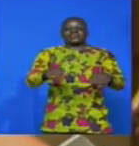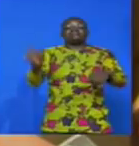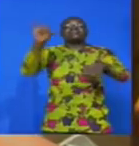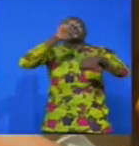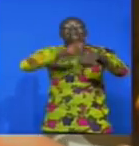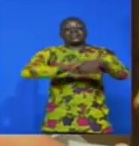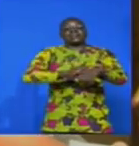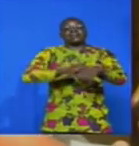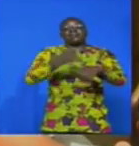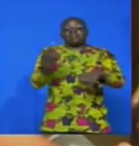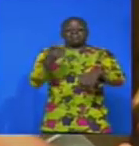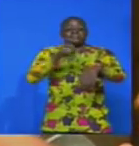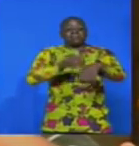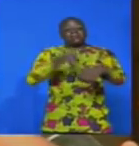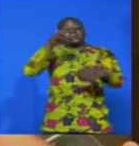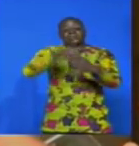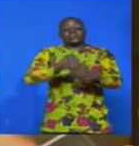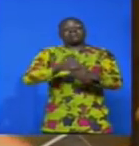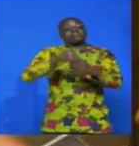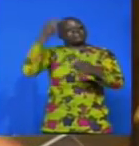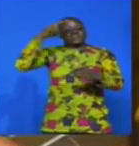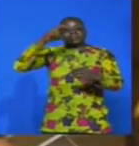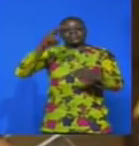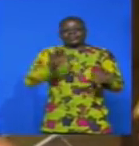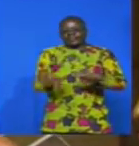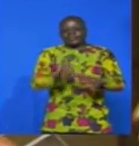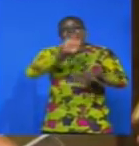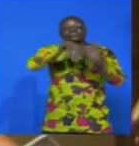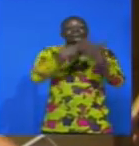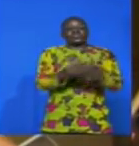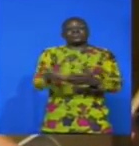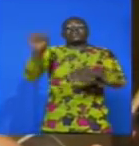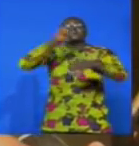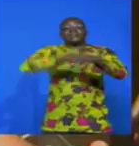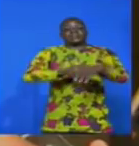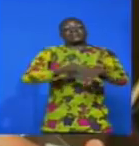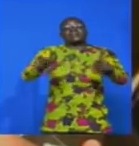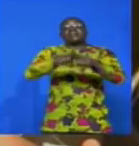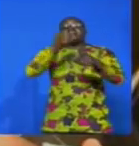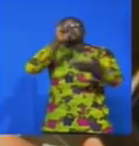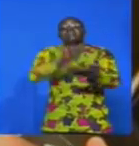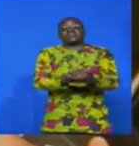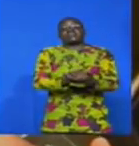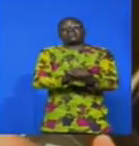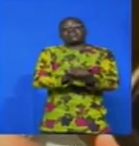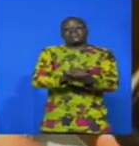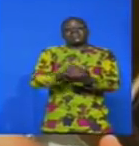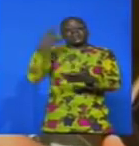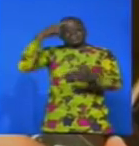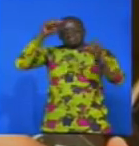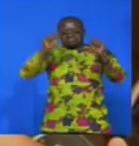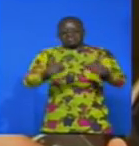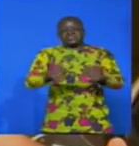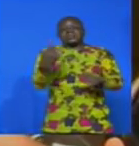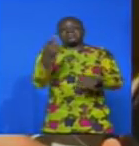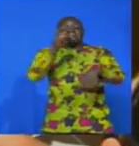temps record ce laboratoire, faire le déploiement, installer en un temps record ce laboratoire et pouvoir en un temps